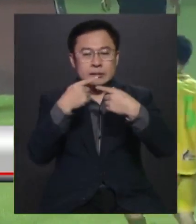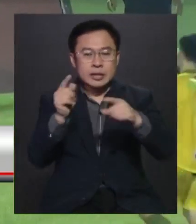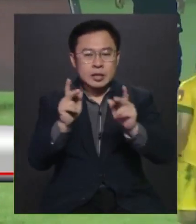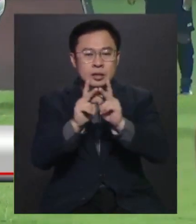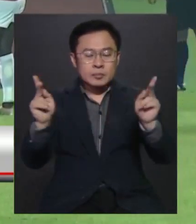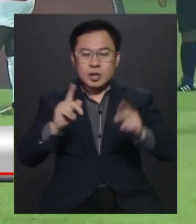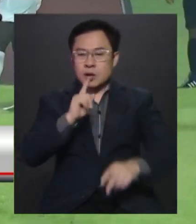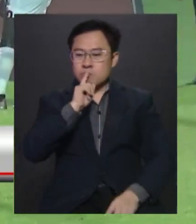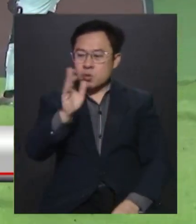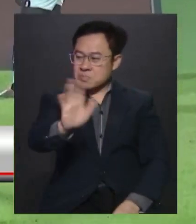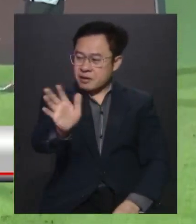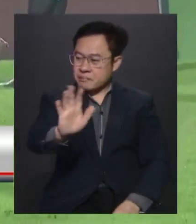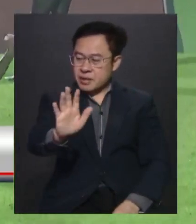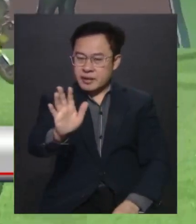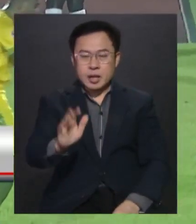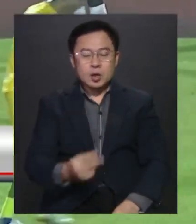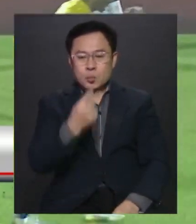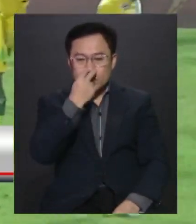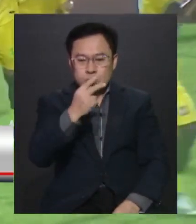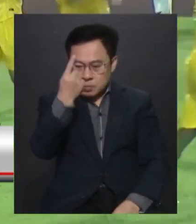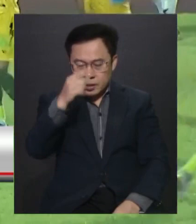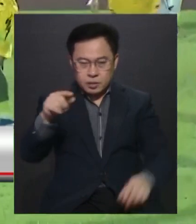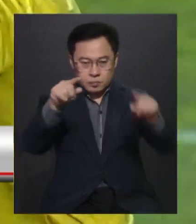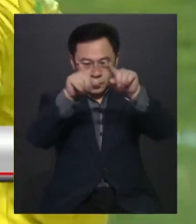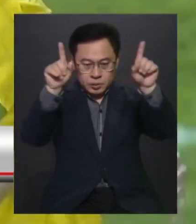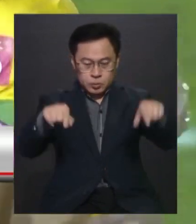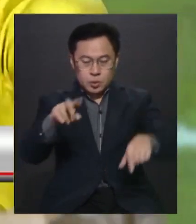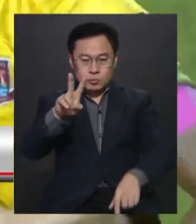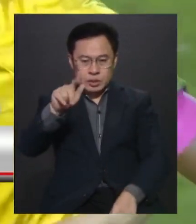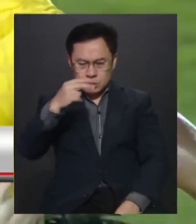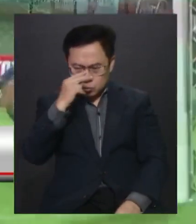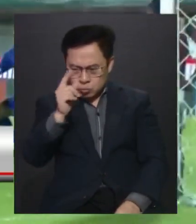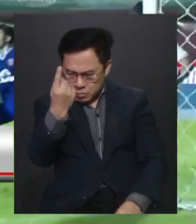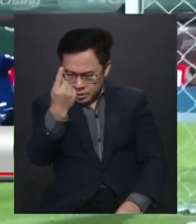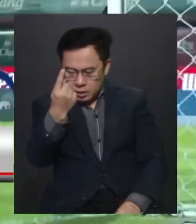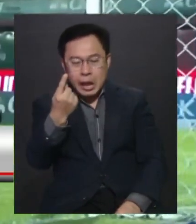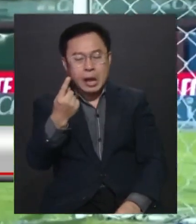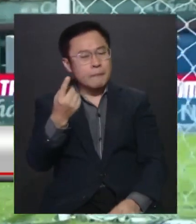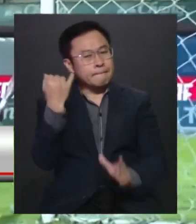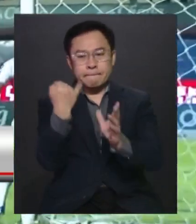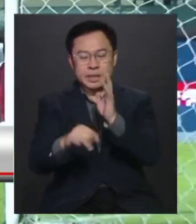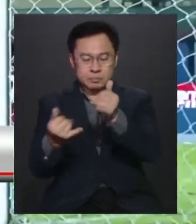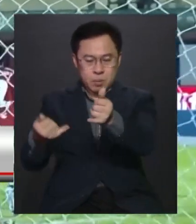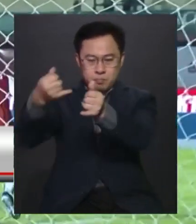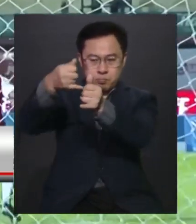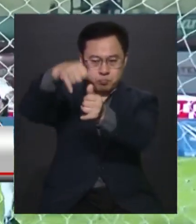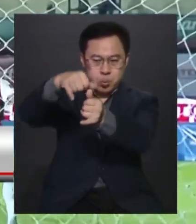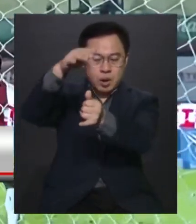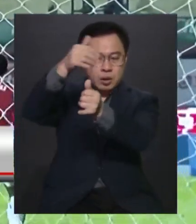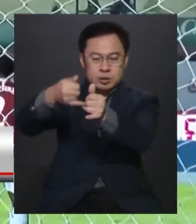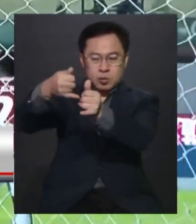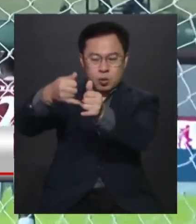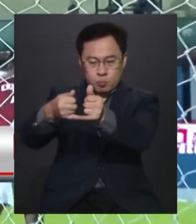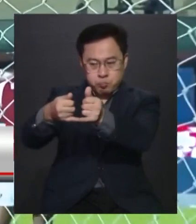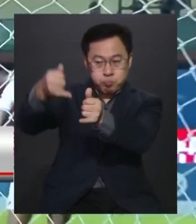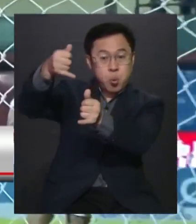ทโรปรากฏว่าดูจอ VR แล้วไม่ฟาวครับกลายเป็นประตูของตราดครับบุกมานำ 1-0 จากจอร์ดฟิลิเป้ดูครับจังหวะขึ้นมงเนี่ย